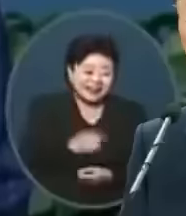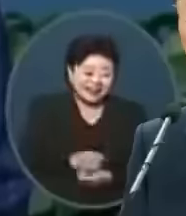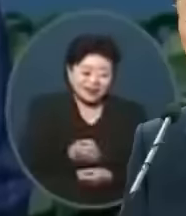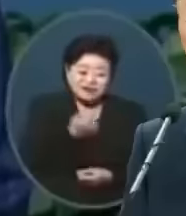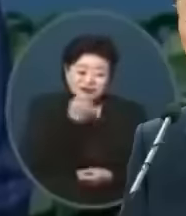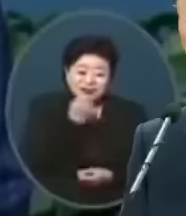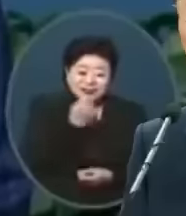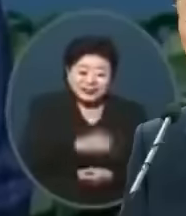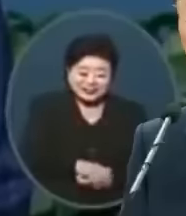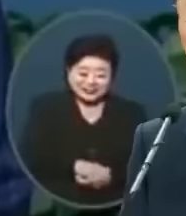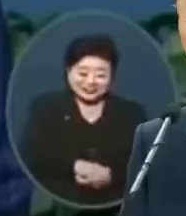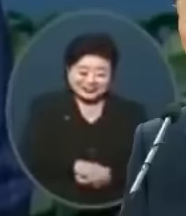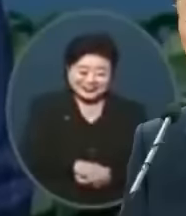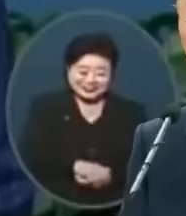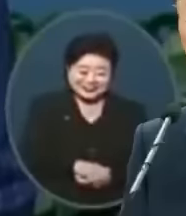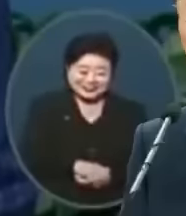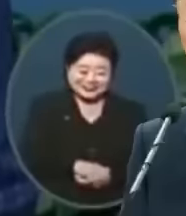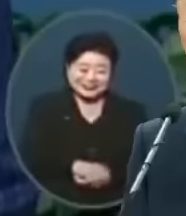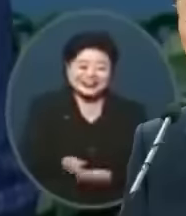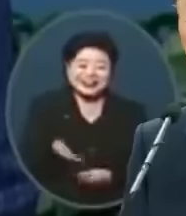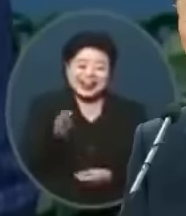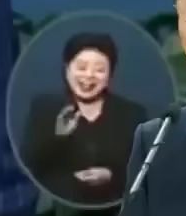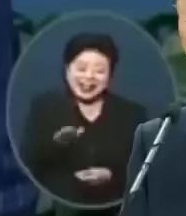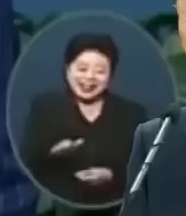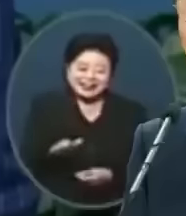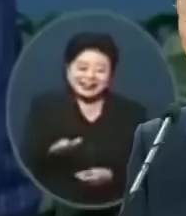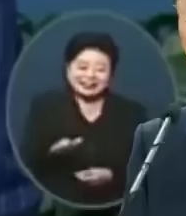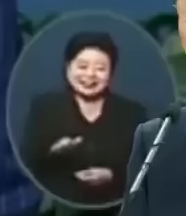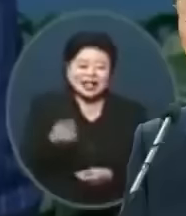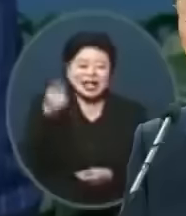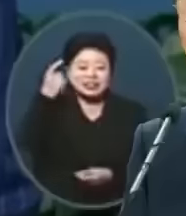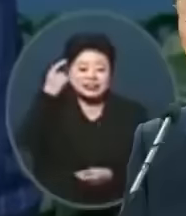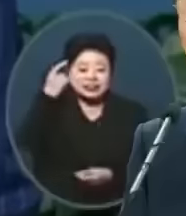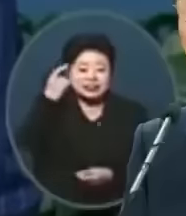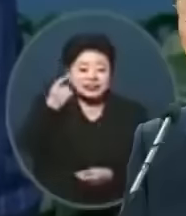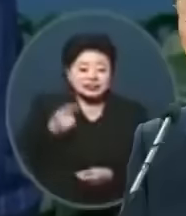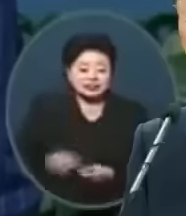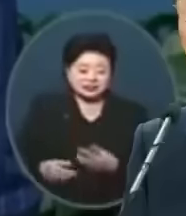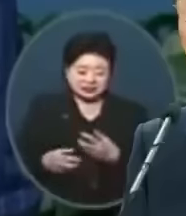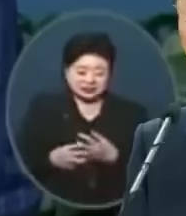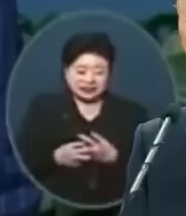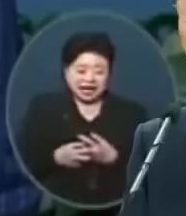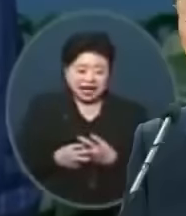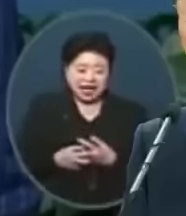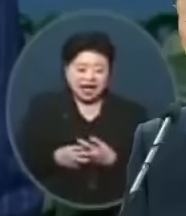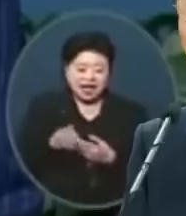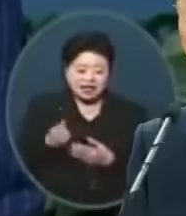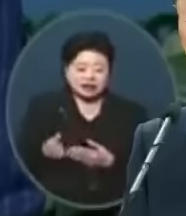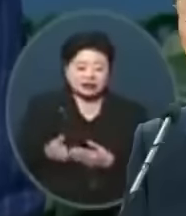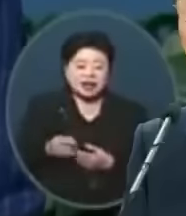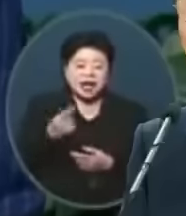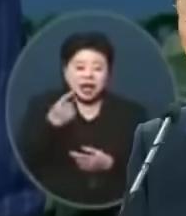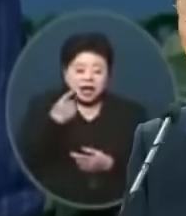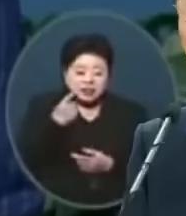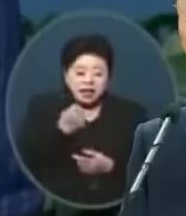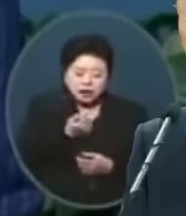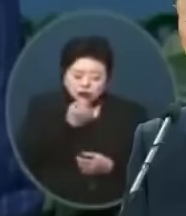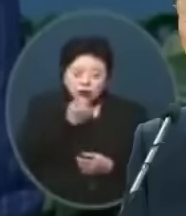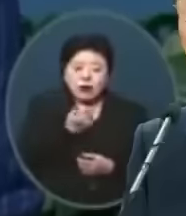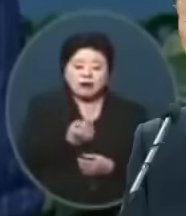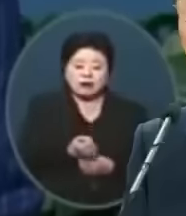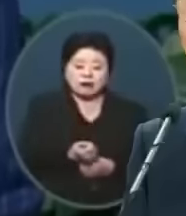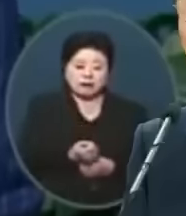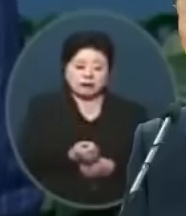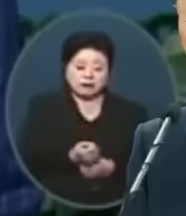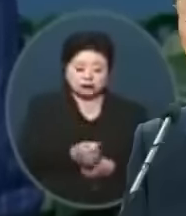말입니다. 그런데 정신의학을 전공한 사람들은 가짜로라도 그렇게 웃어야